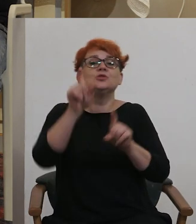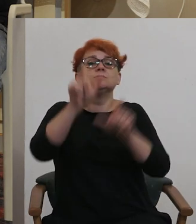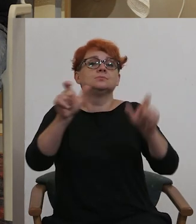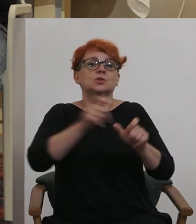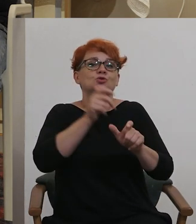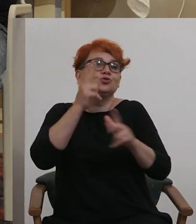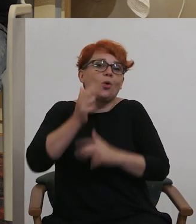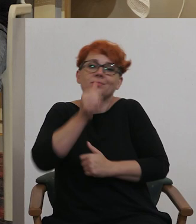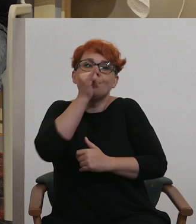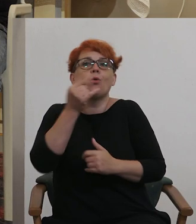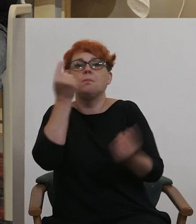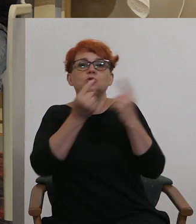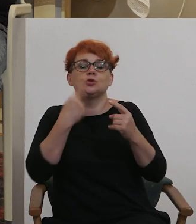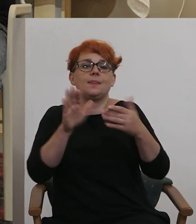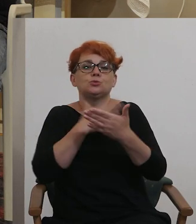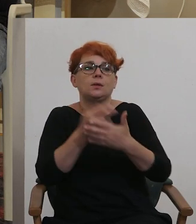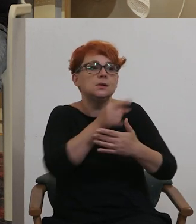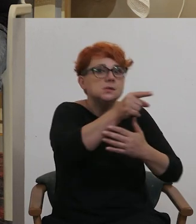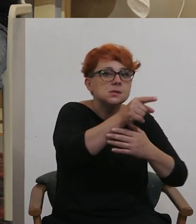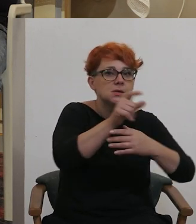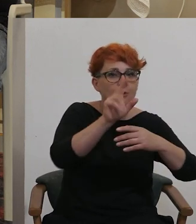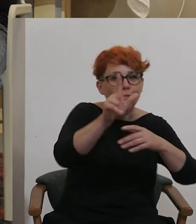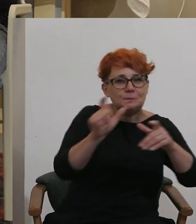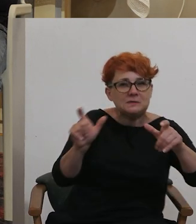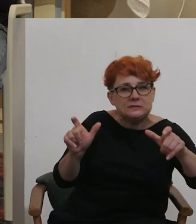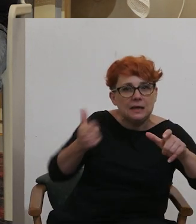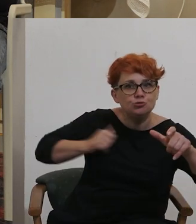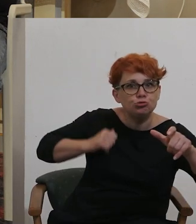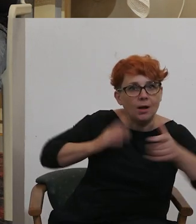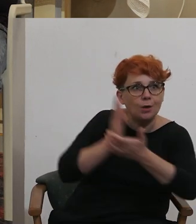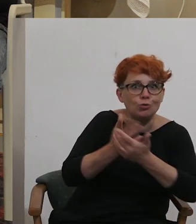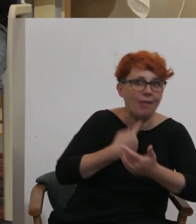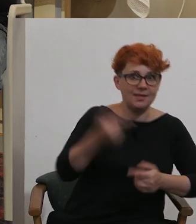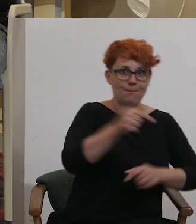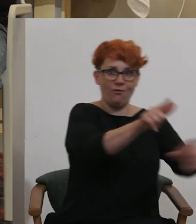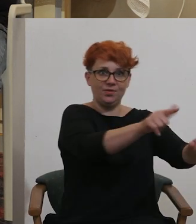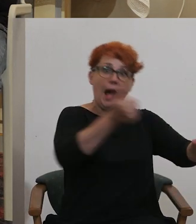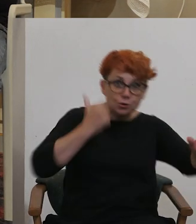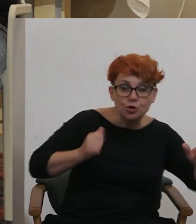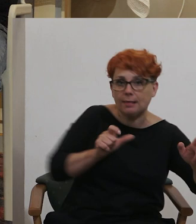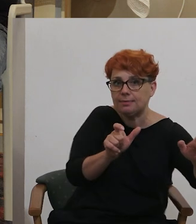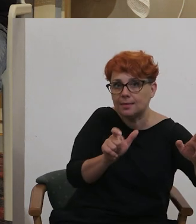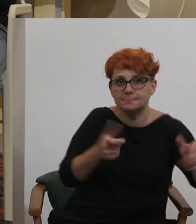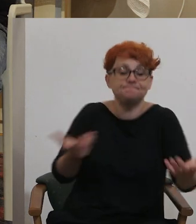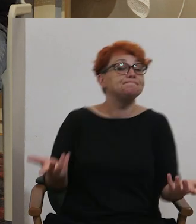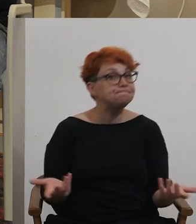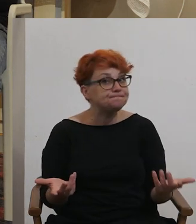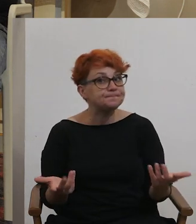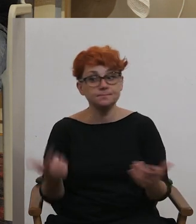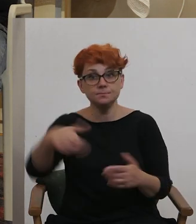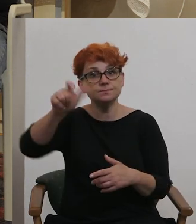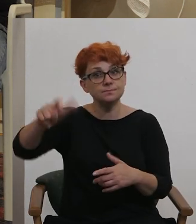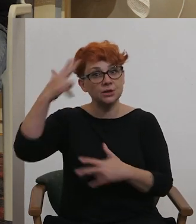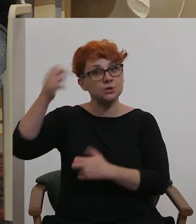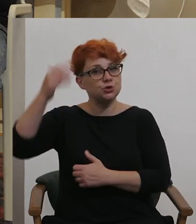gdzieś czekają w zasadzce Niemcy, tam gdzie nie powinno ich już być. Ale czy oni w ogóle mieli świadomość, że to, co ich